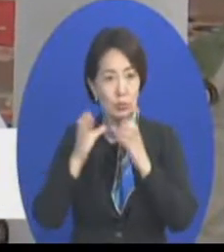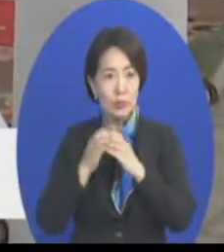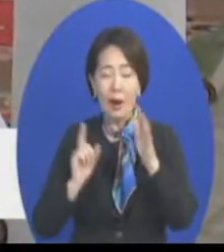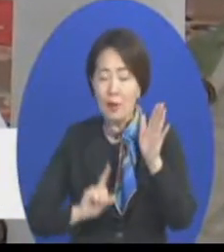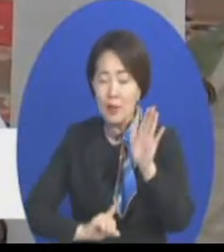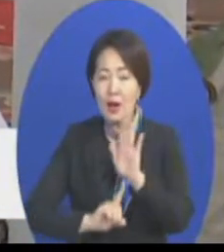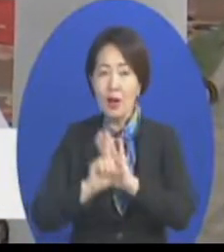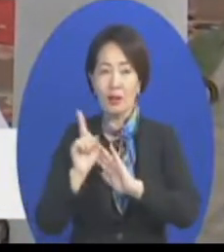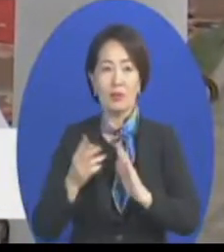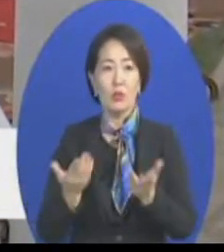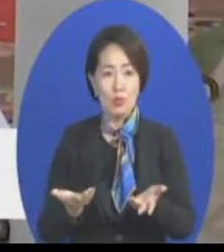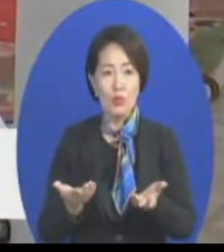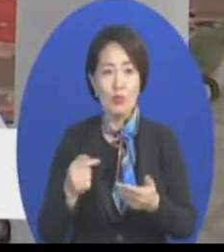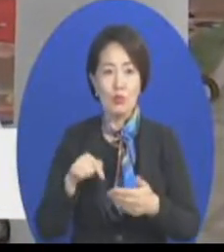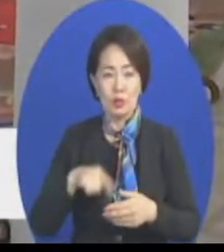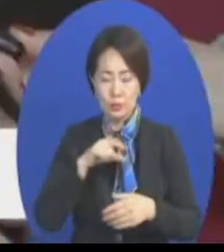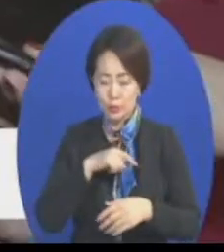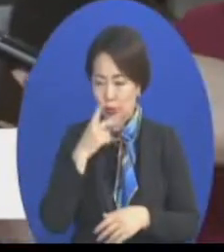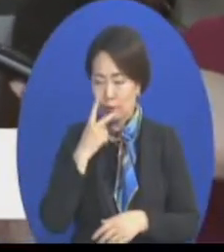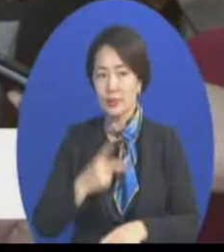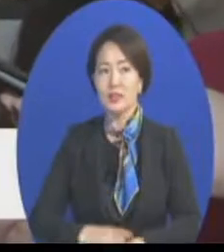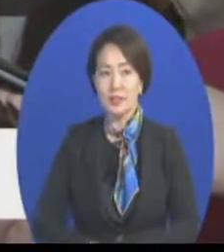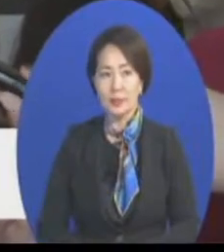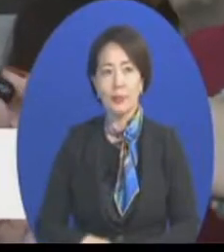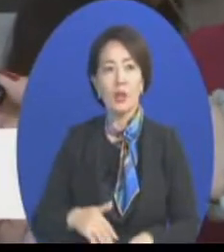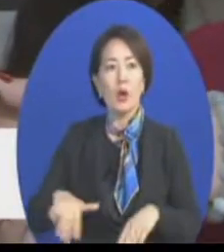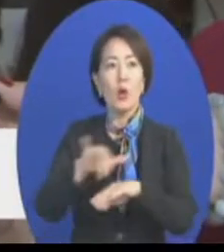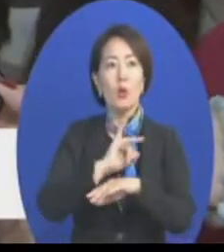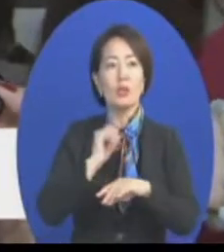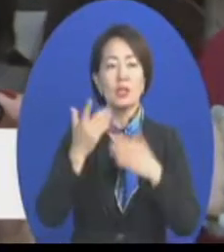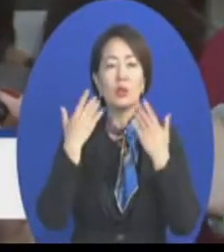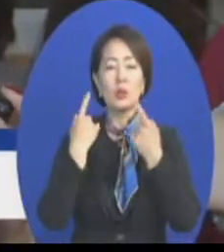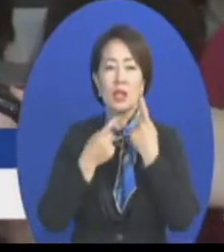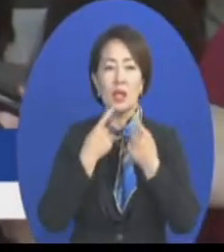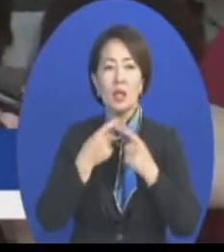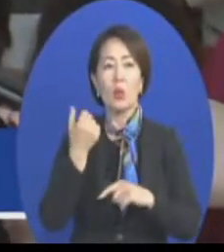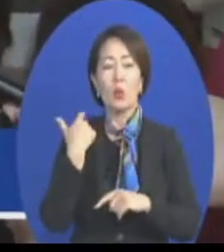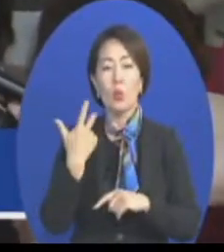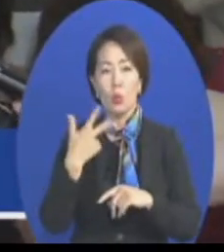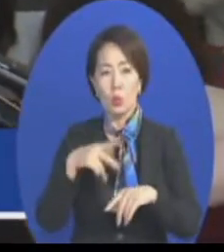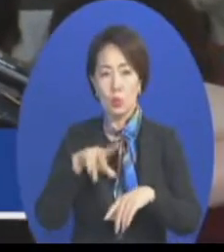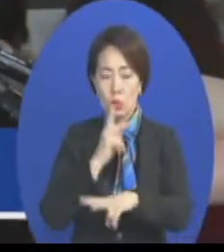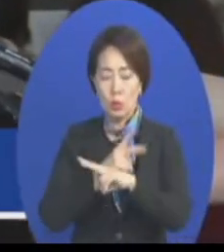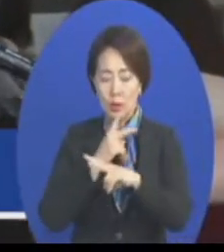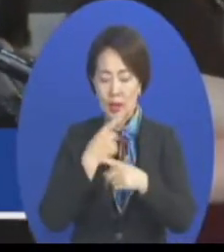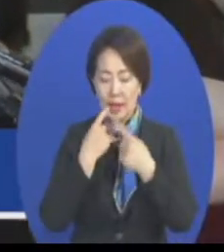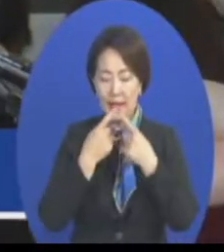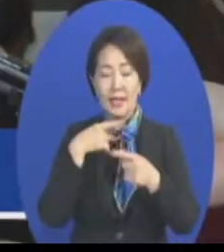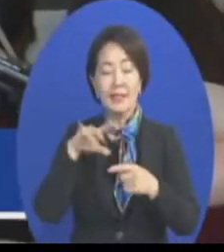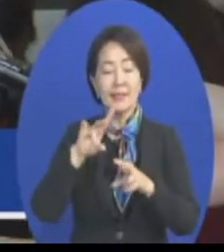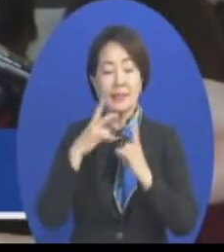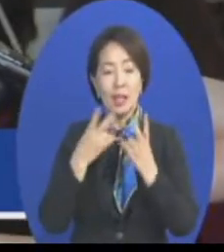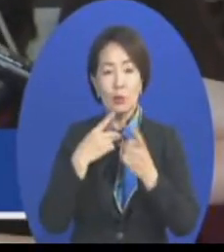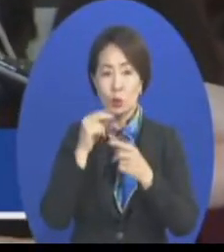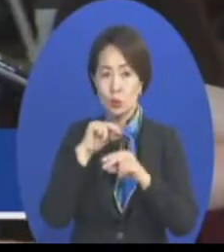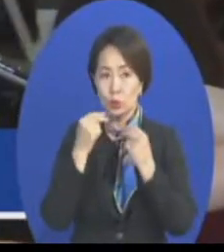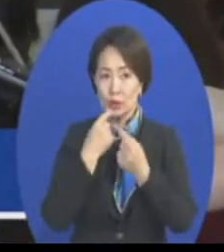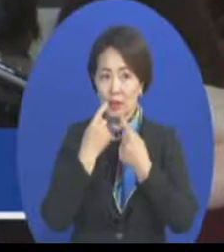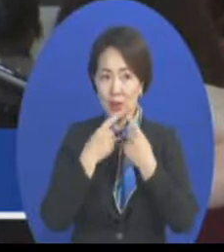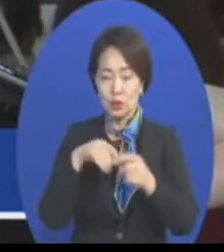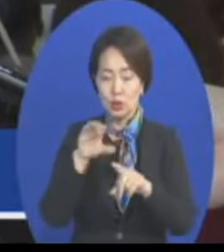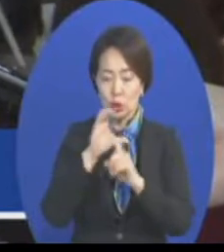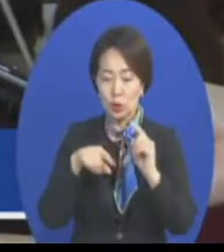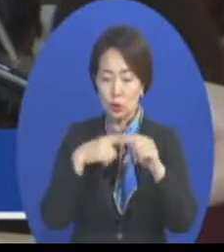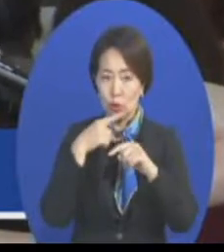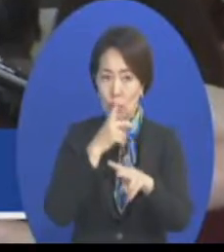юмний хамгийн эхлэл гэж өөрөө би өөрөө үздэг. Улсын хурлаар 3 хууль намын шалгаар хэлцэгдэн соёлын тухай хууль,